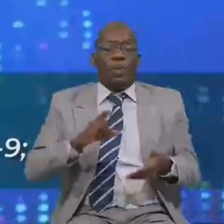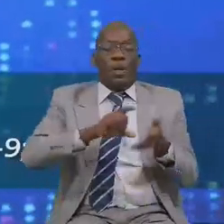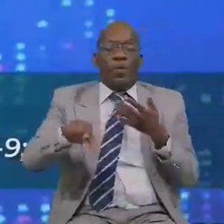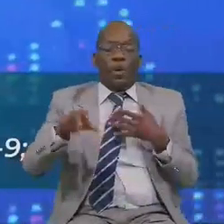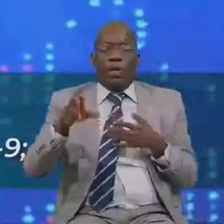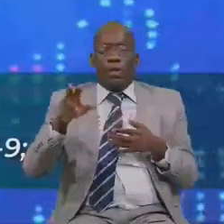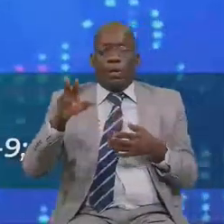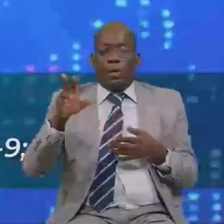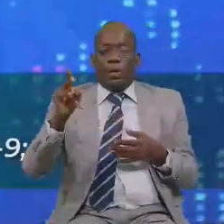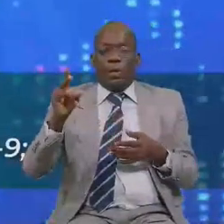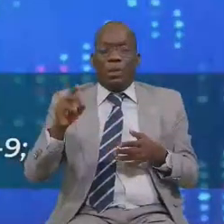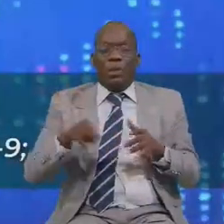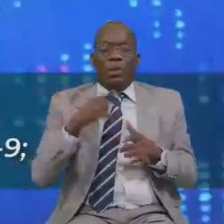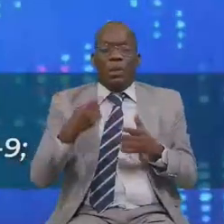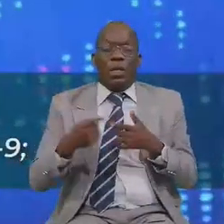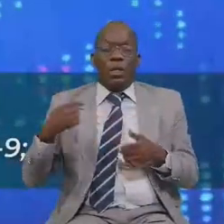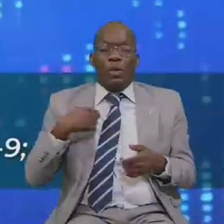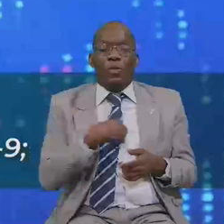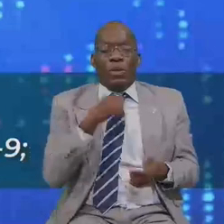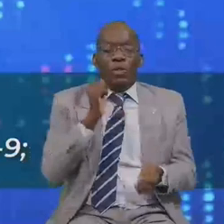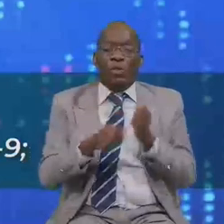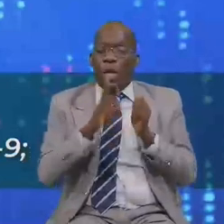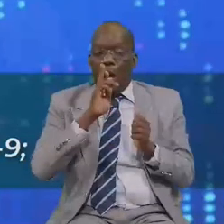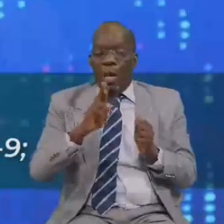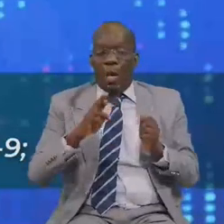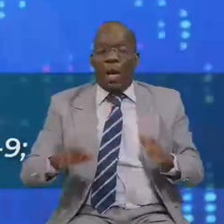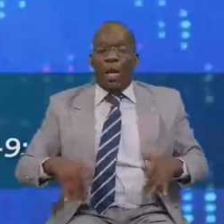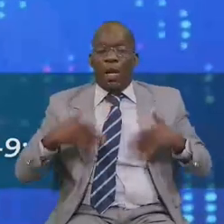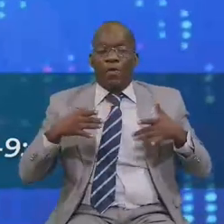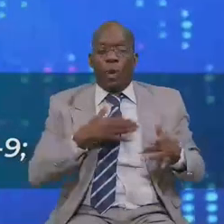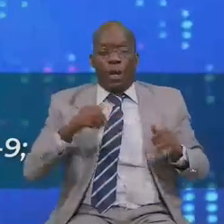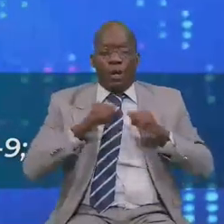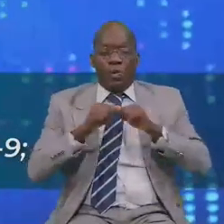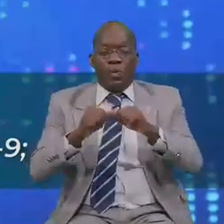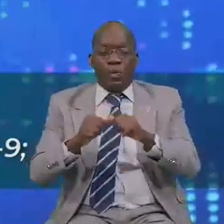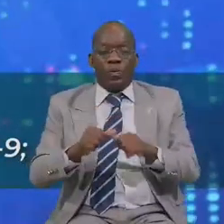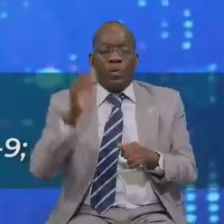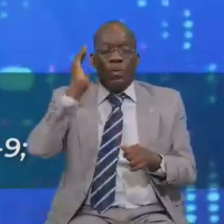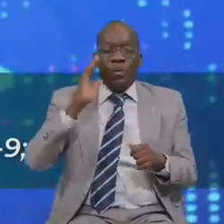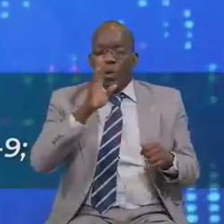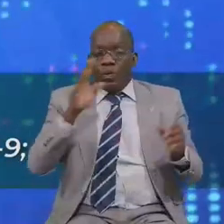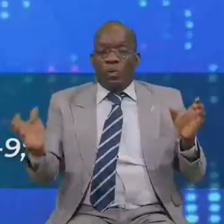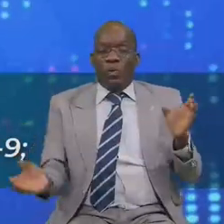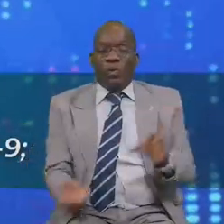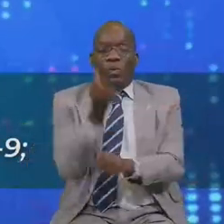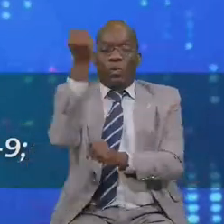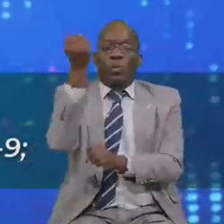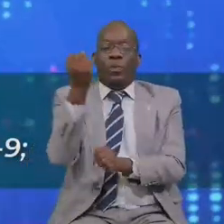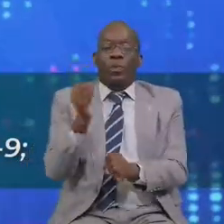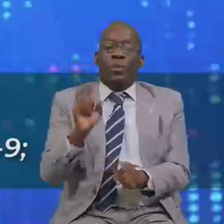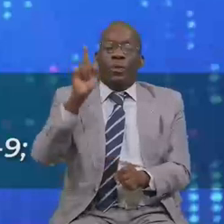Verset 17. Nous qui sommes vivants et qui serons restés, nous serons tous ensemble enlevés avec